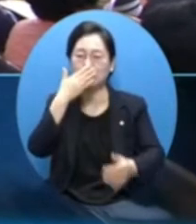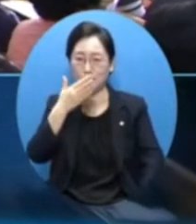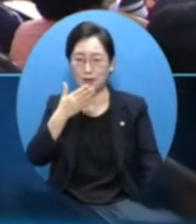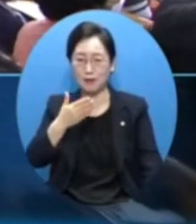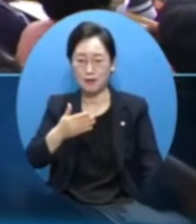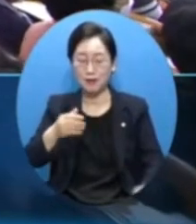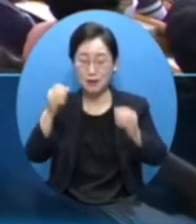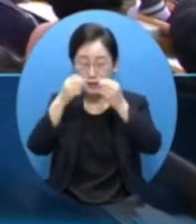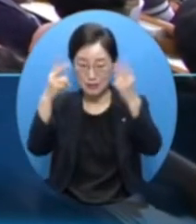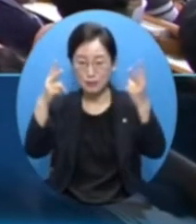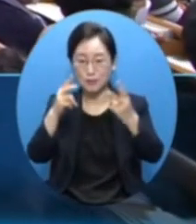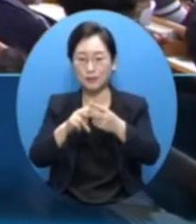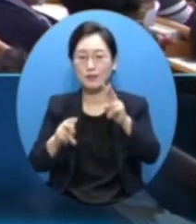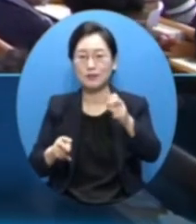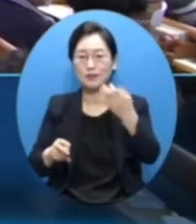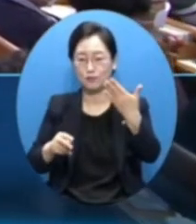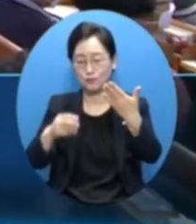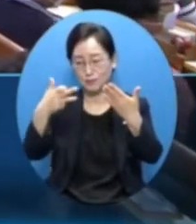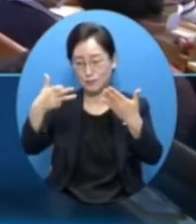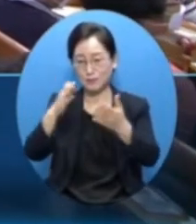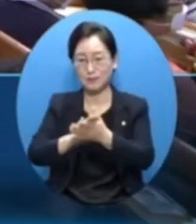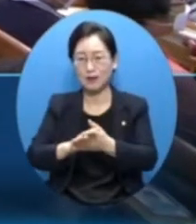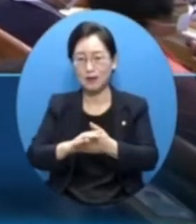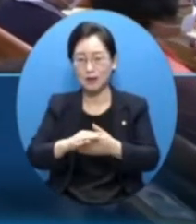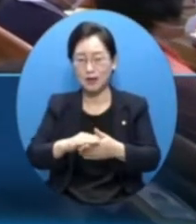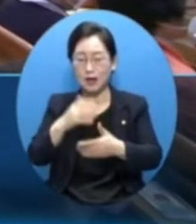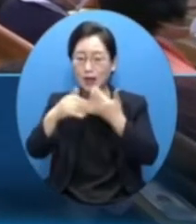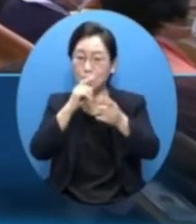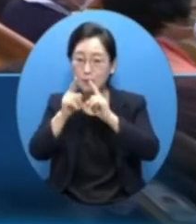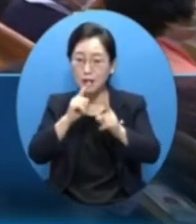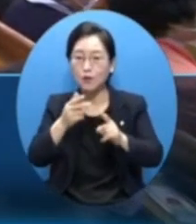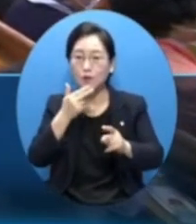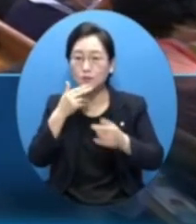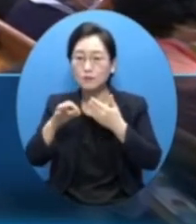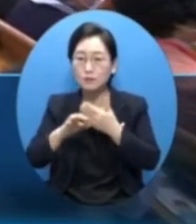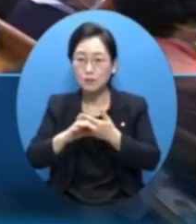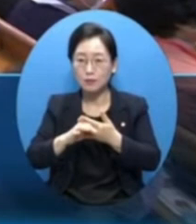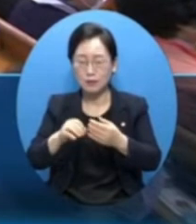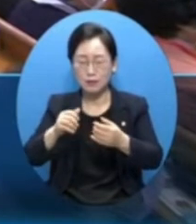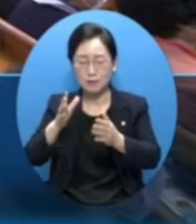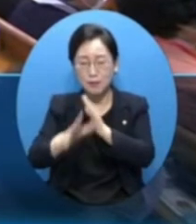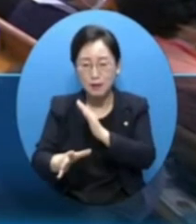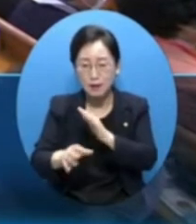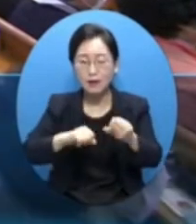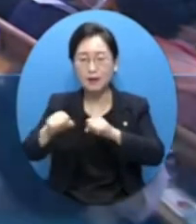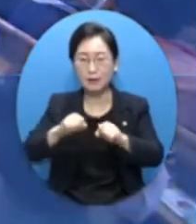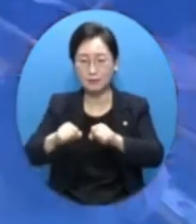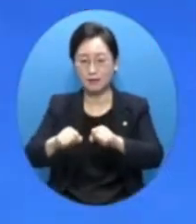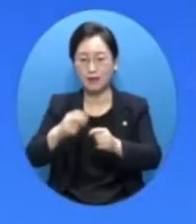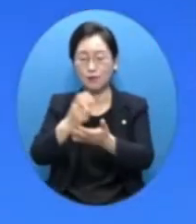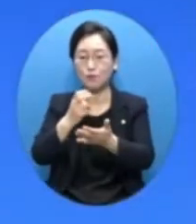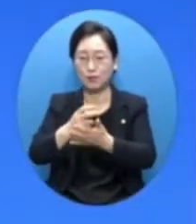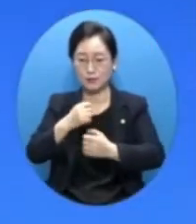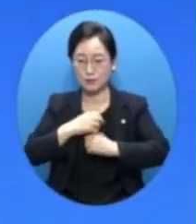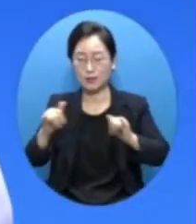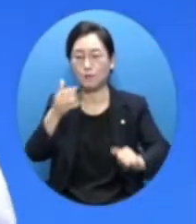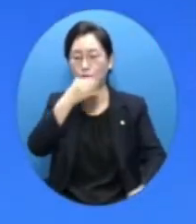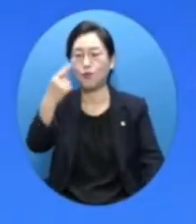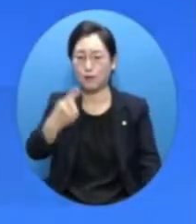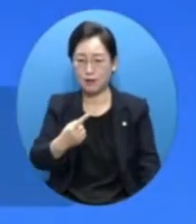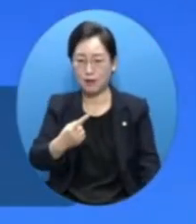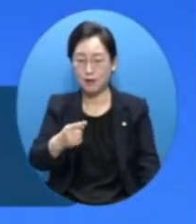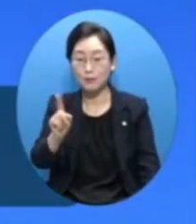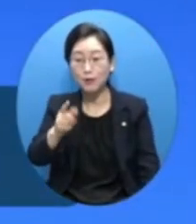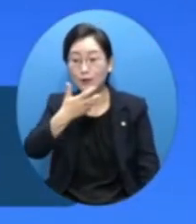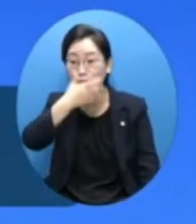없으면 백성이 방자에 행하거니와 율법을 지키는 자는 복이 있느니라 말씀합니다. 그런데 성경 킹 제임스 버전을 보면 꿈이 없는